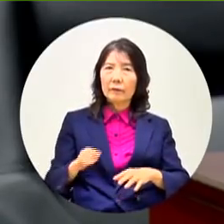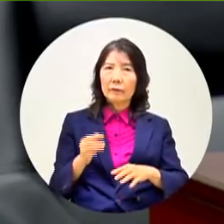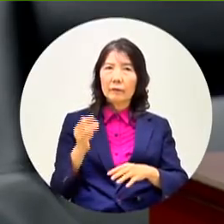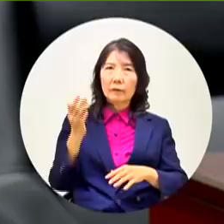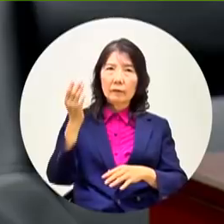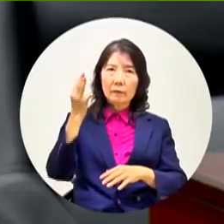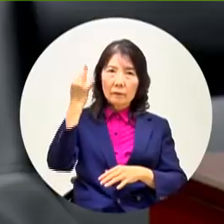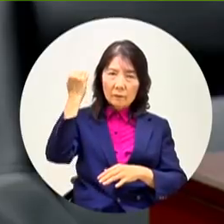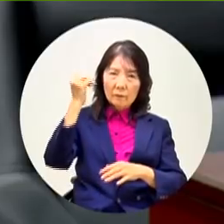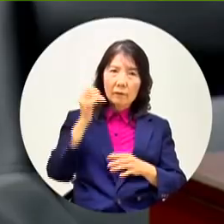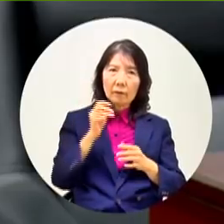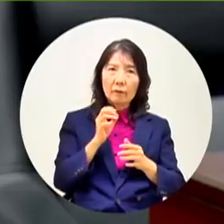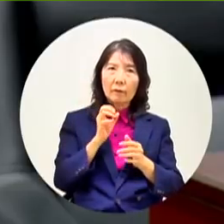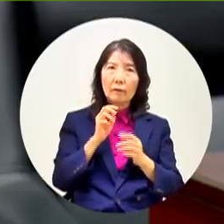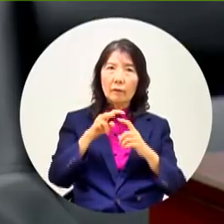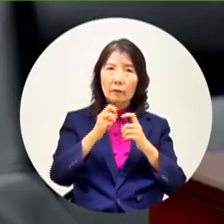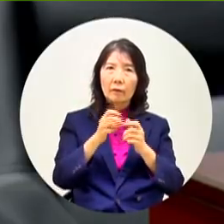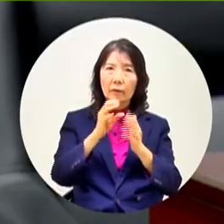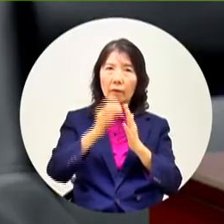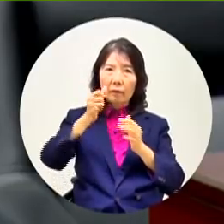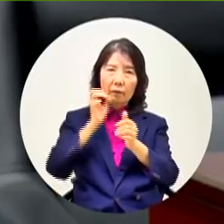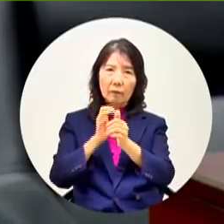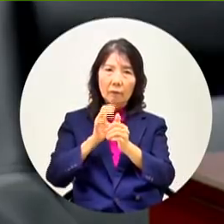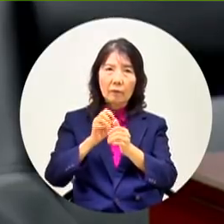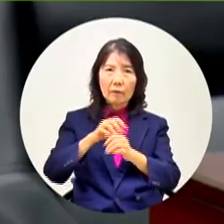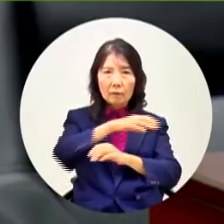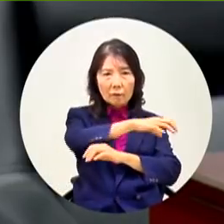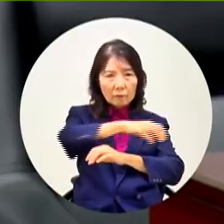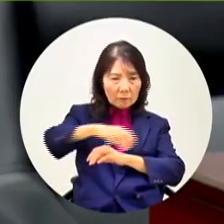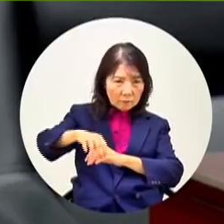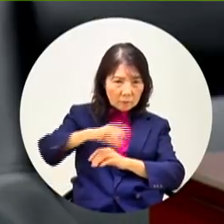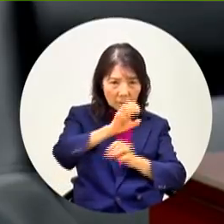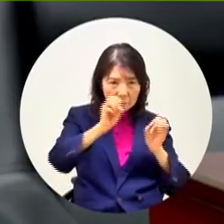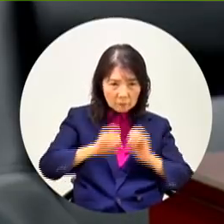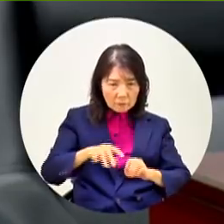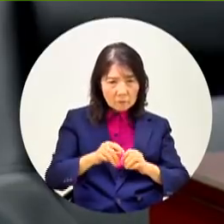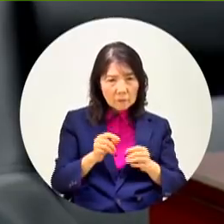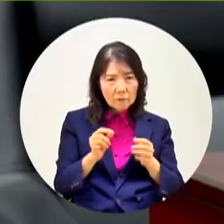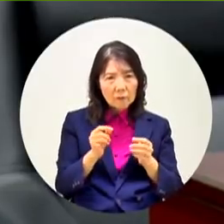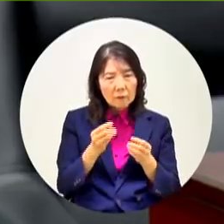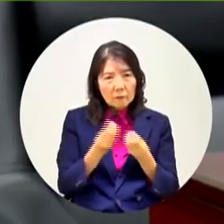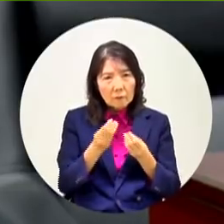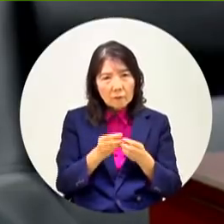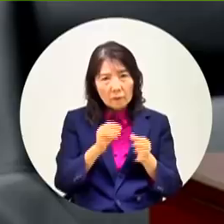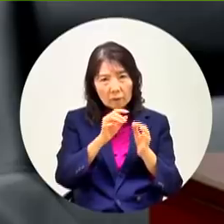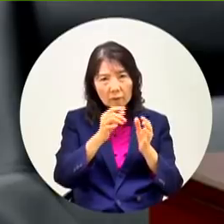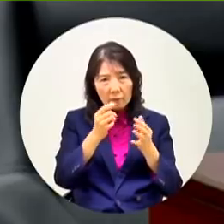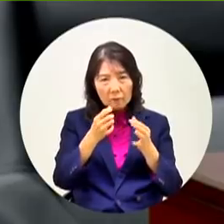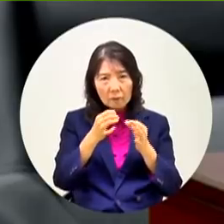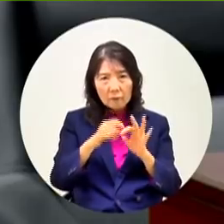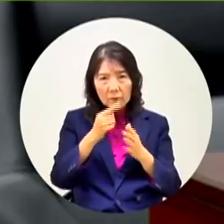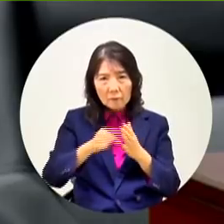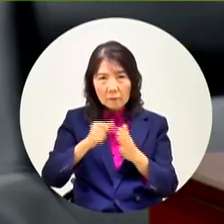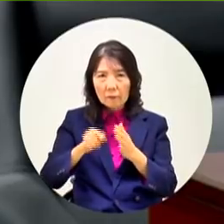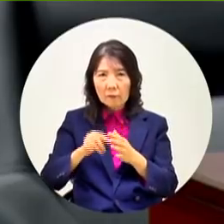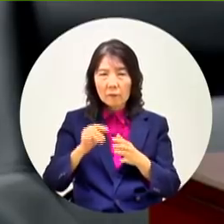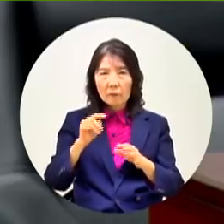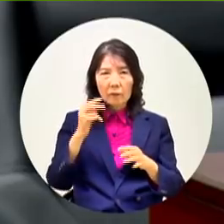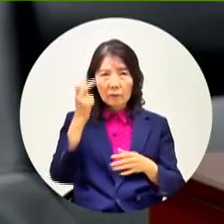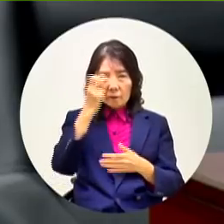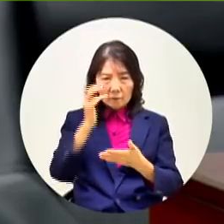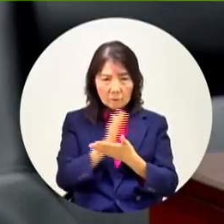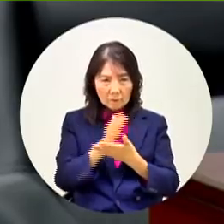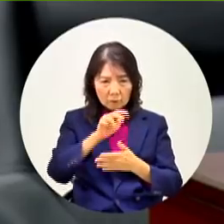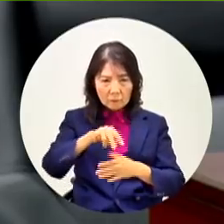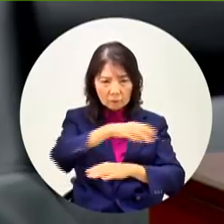到啊，咱废准的程序要哪去怎样去简化？咱废准，咱去评估这条水沟无